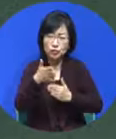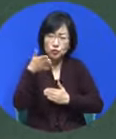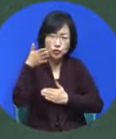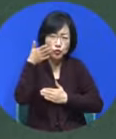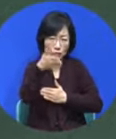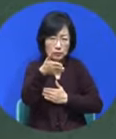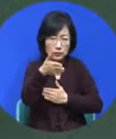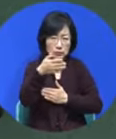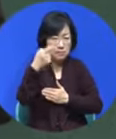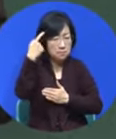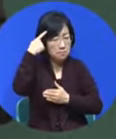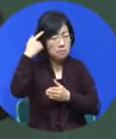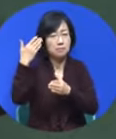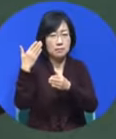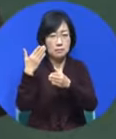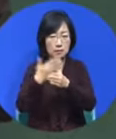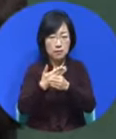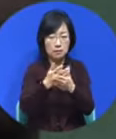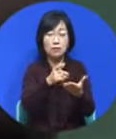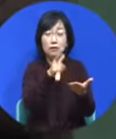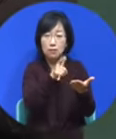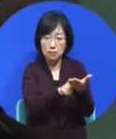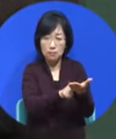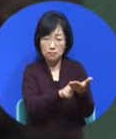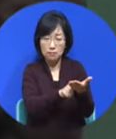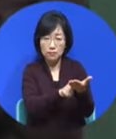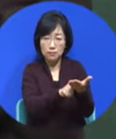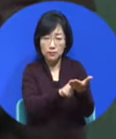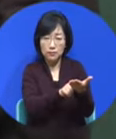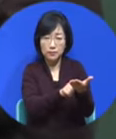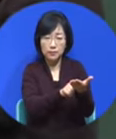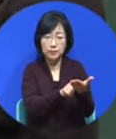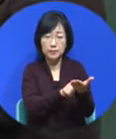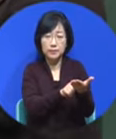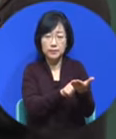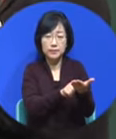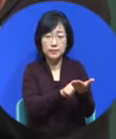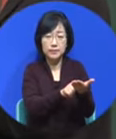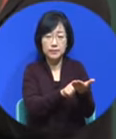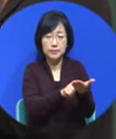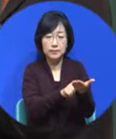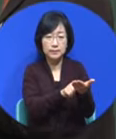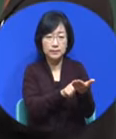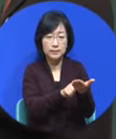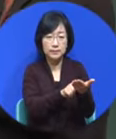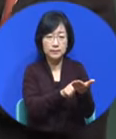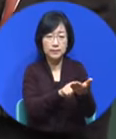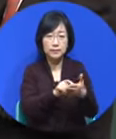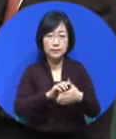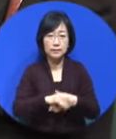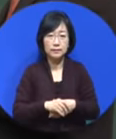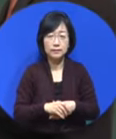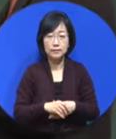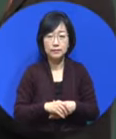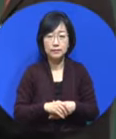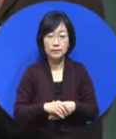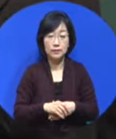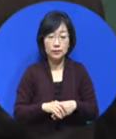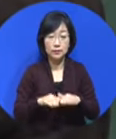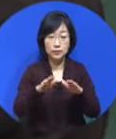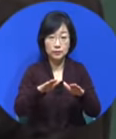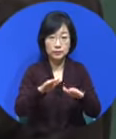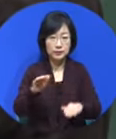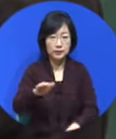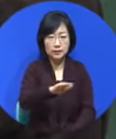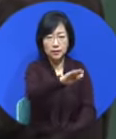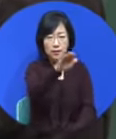기록되 있습니다 자 여기서 이제 오늘 여러분이 꼭 해야 될게